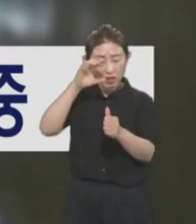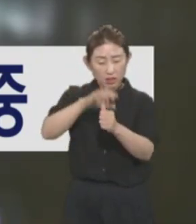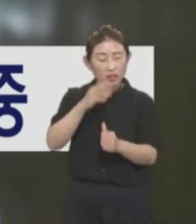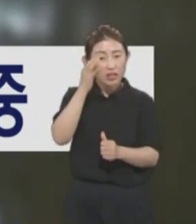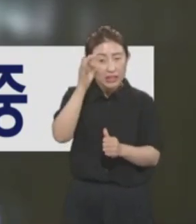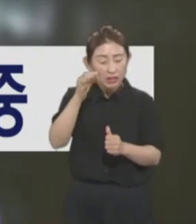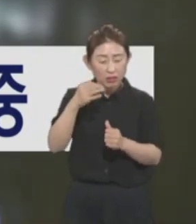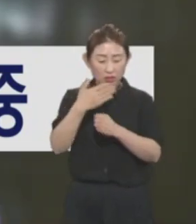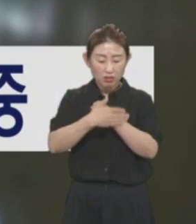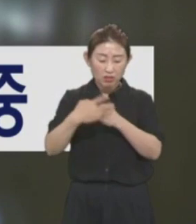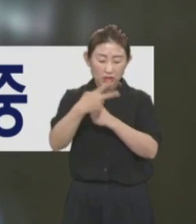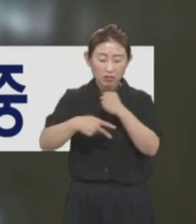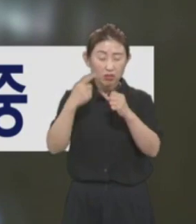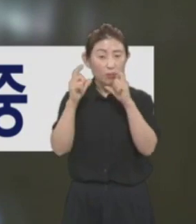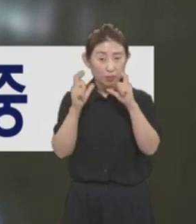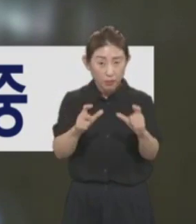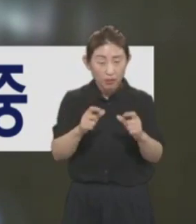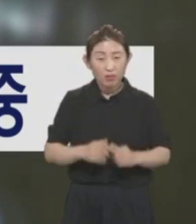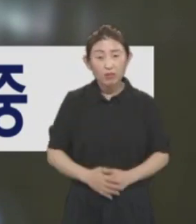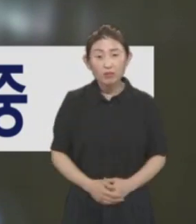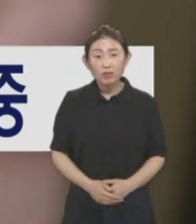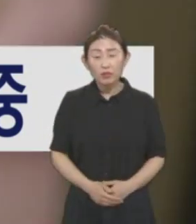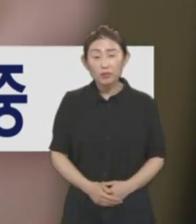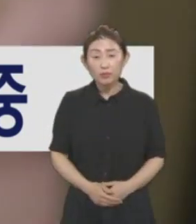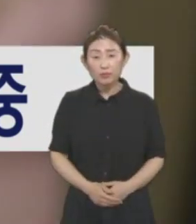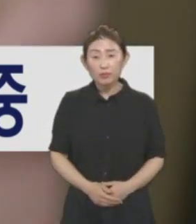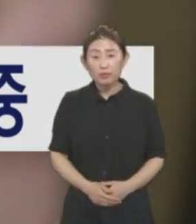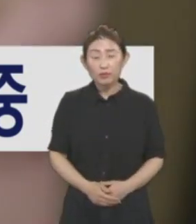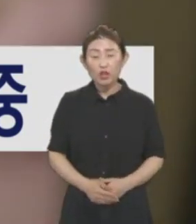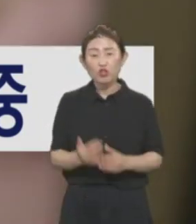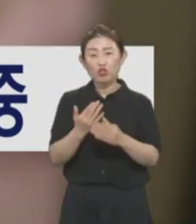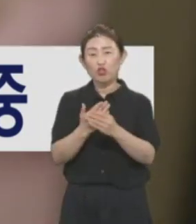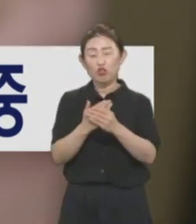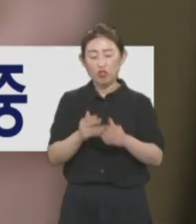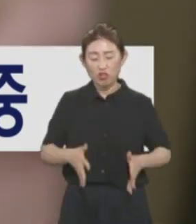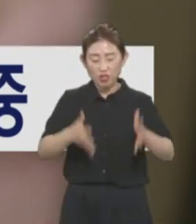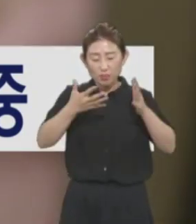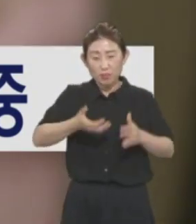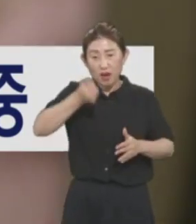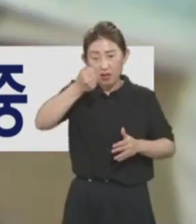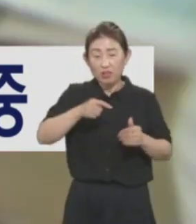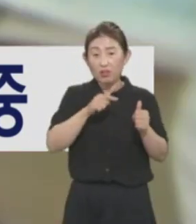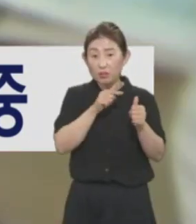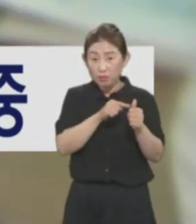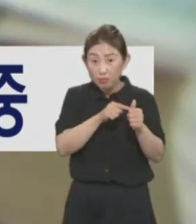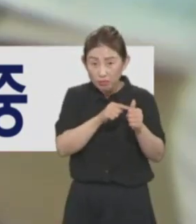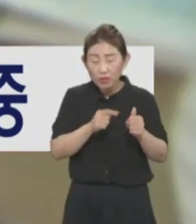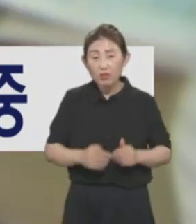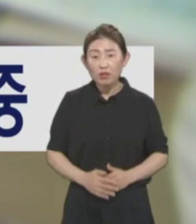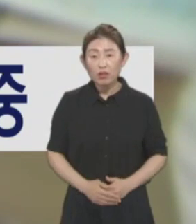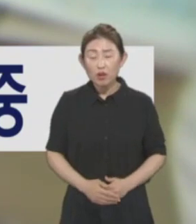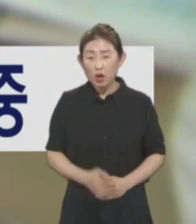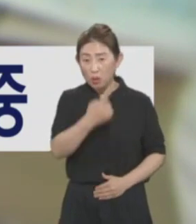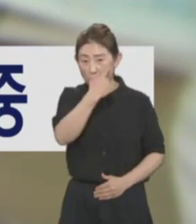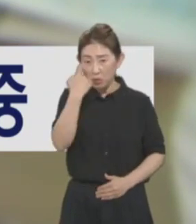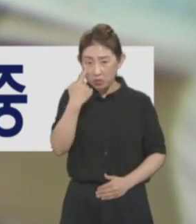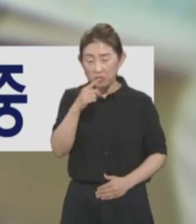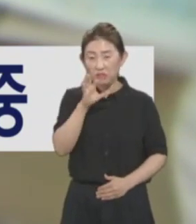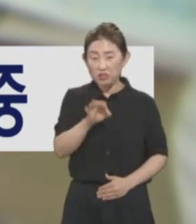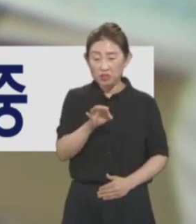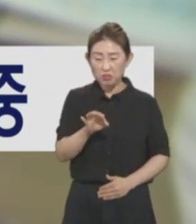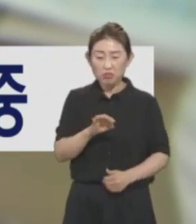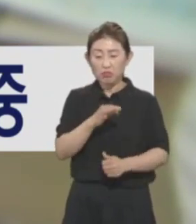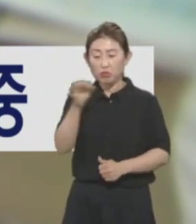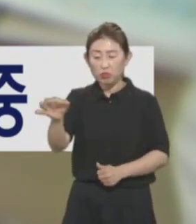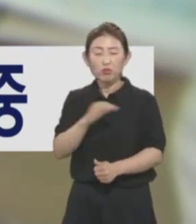10개월에 집행유예 2년을 선고했습니다. 대전 유성구의 한 다가구 주택 소유자인 A씨는 보증금을 돌려줄